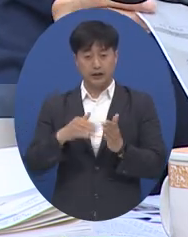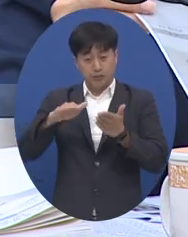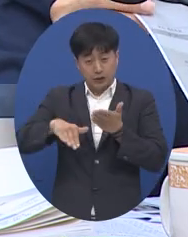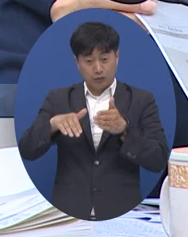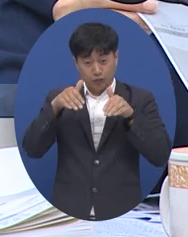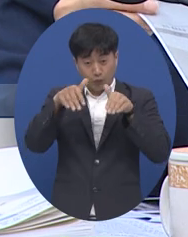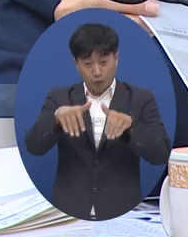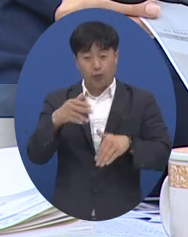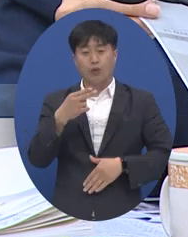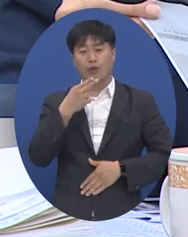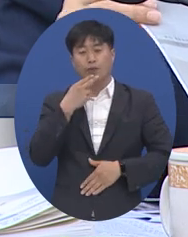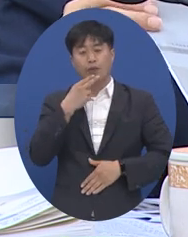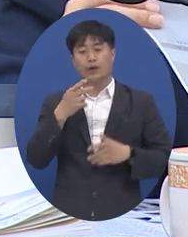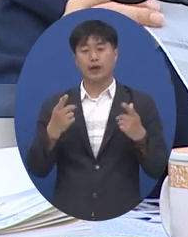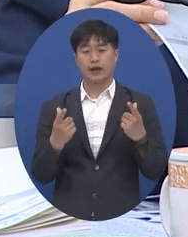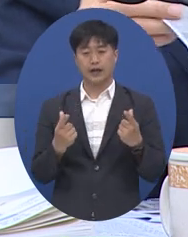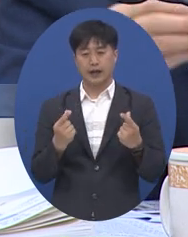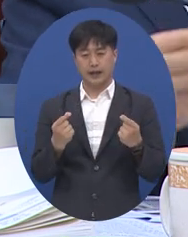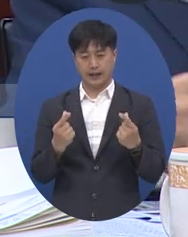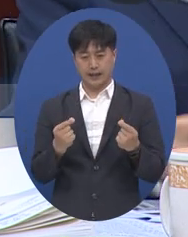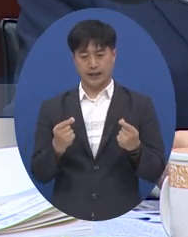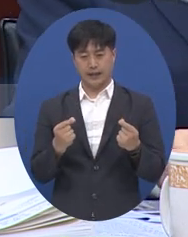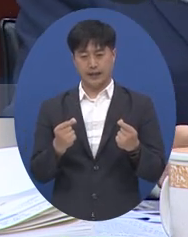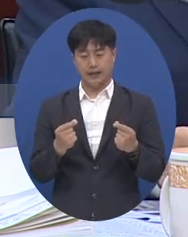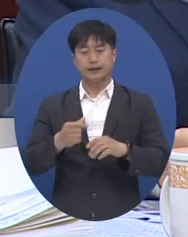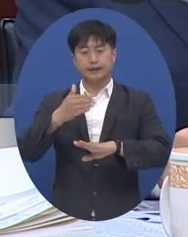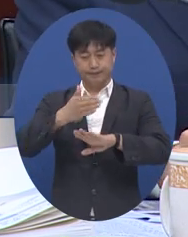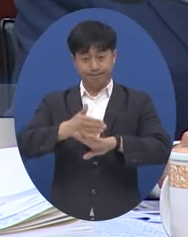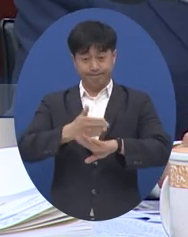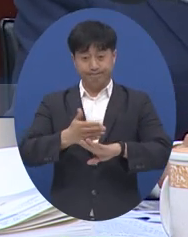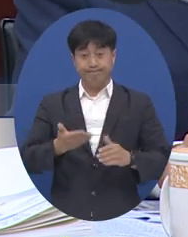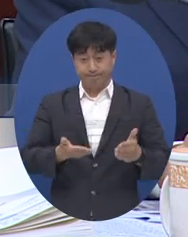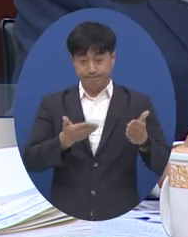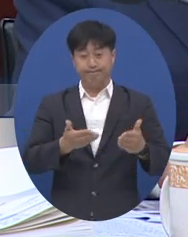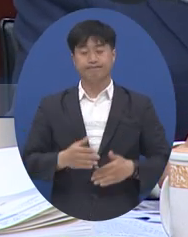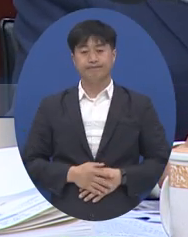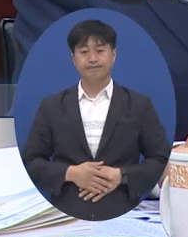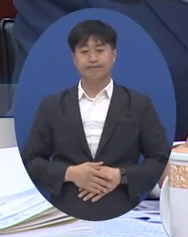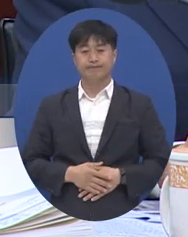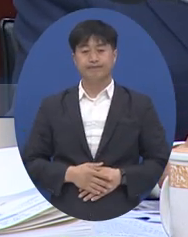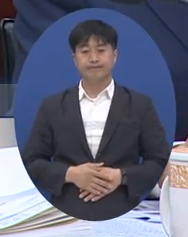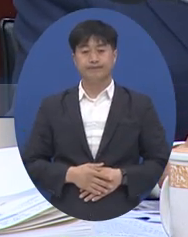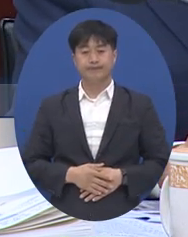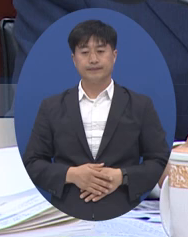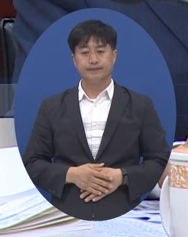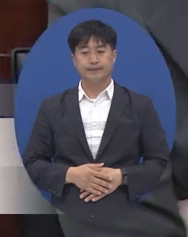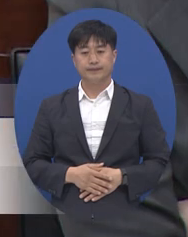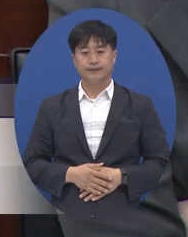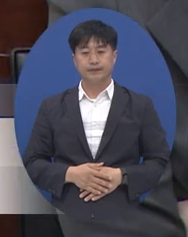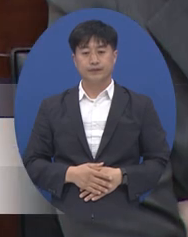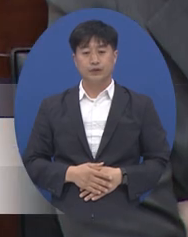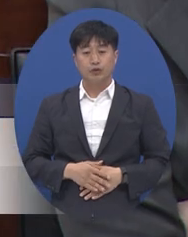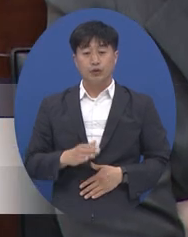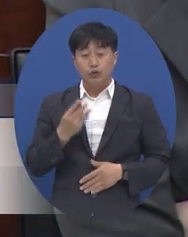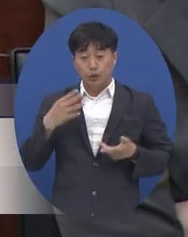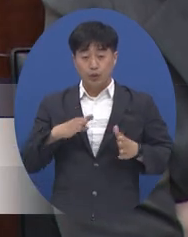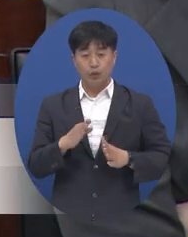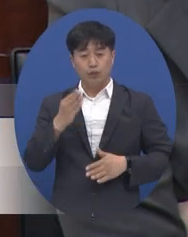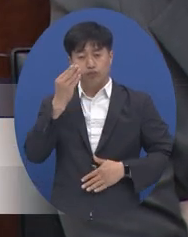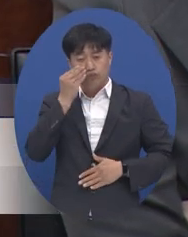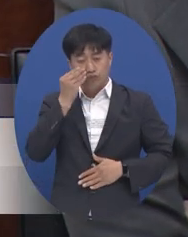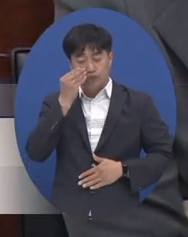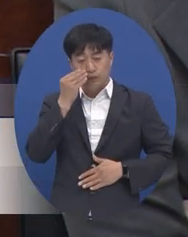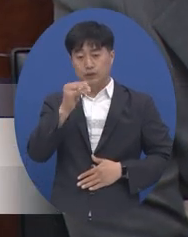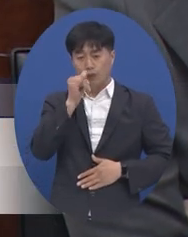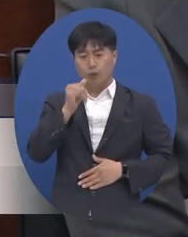북단 방어선 가스 그 밑으로 남아 하지는 않는 것 같습니다 감사드리고요 저는 경기도가